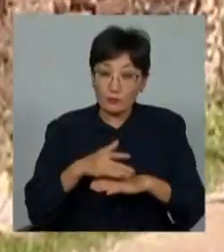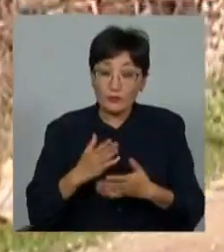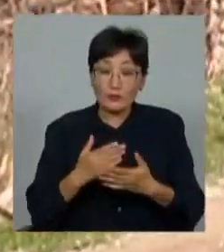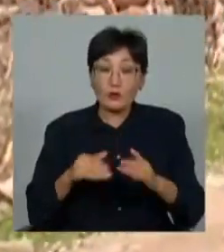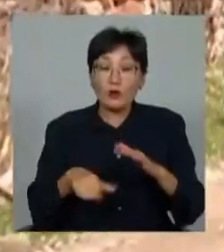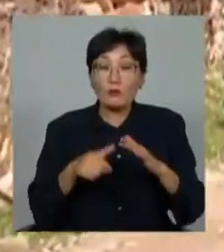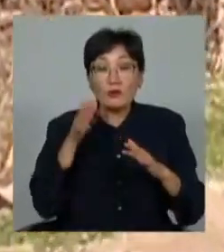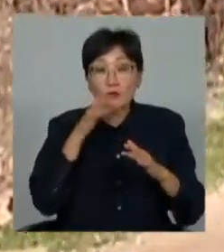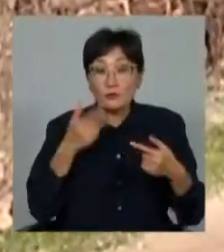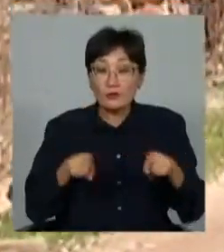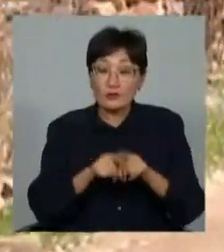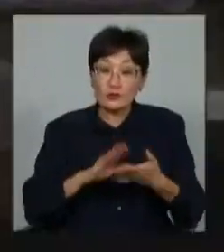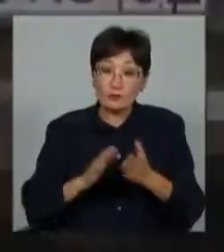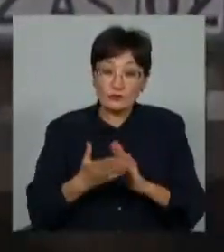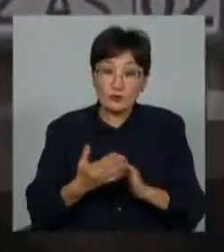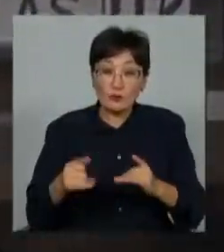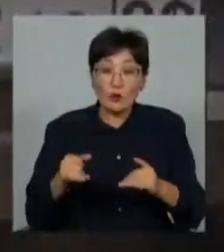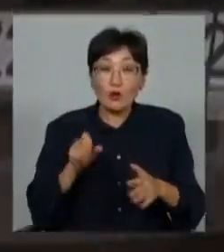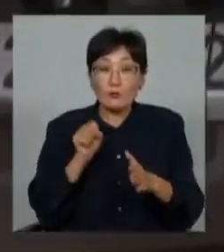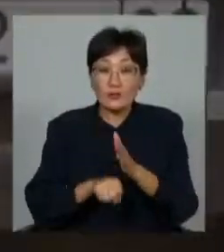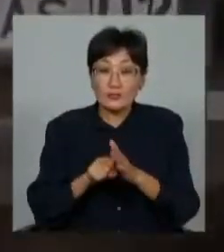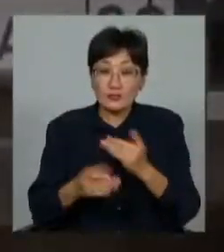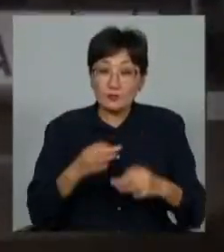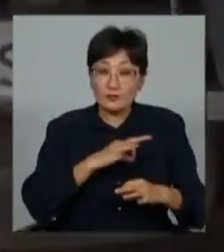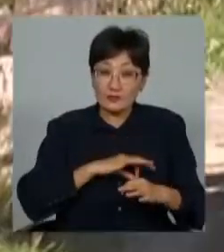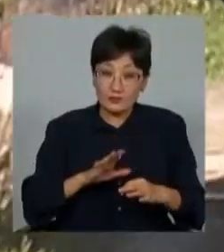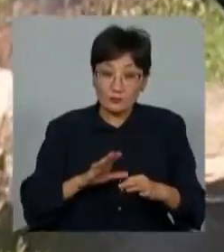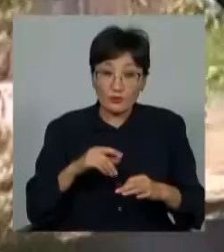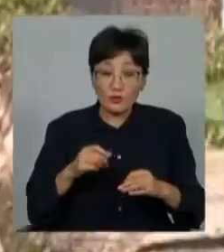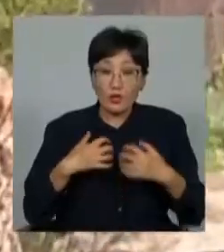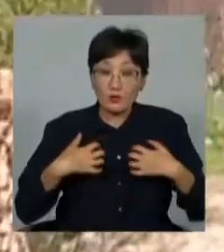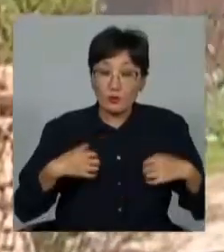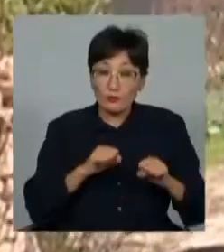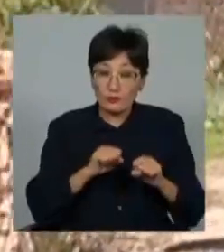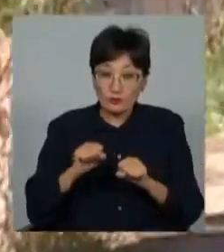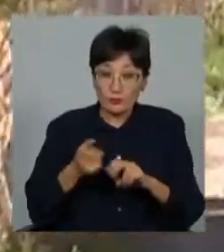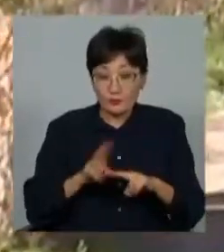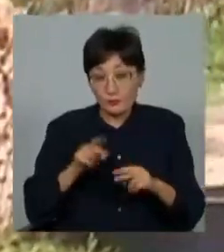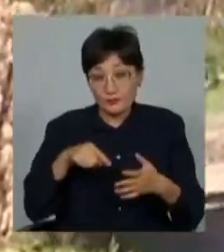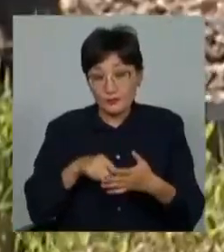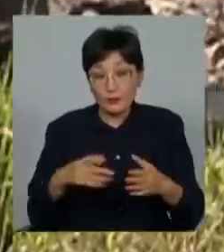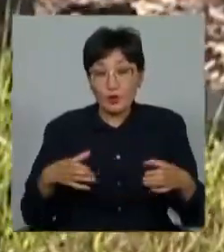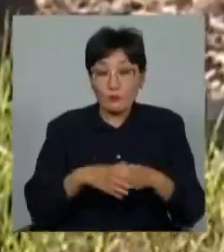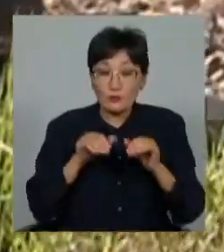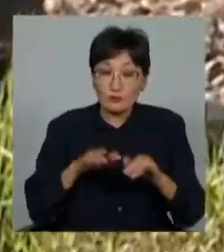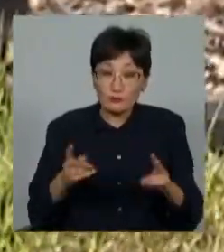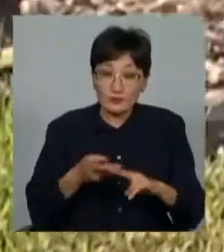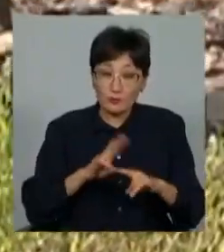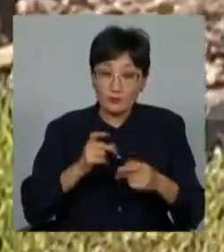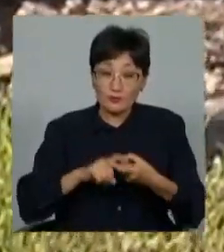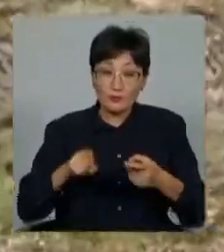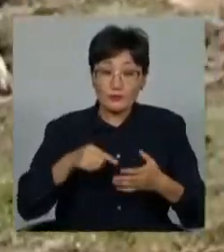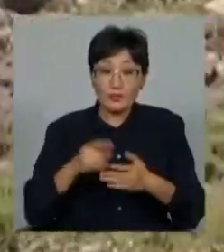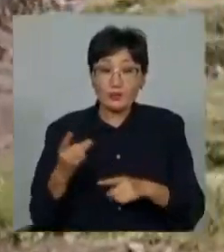Қаңғыбас иттерді мұндай жағдайда ұстап, олардың көзін жою қазір тиімсіз болып отыр дейді зооқорғаушылар. Бұл мәселені кешенді шешу керек. Осы орайда